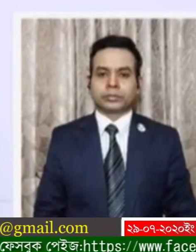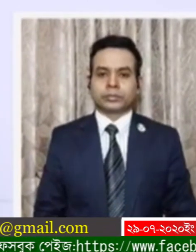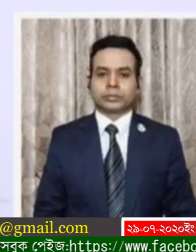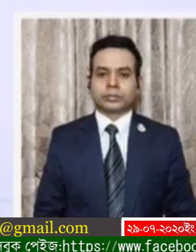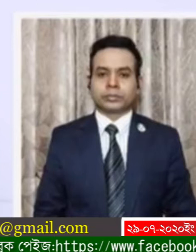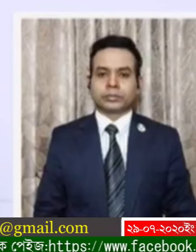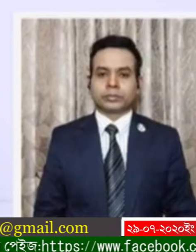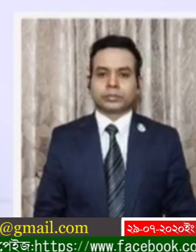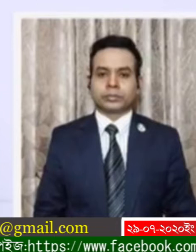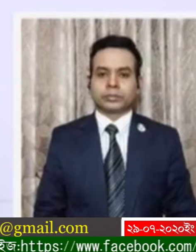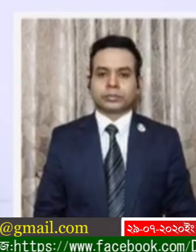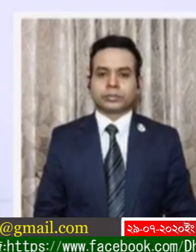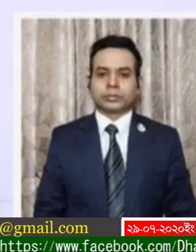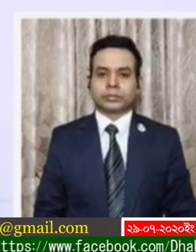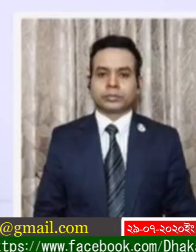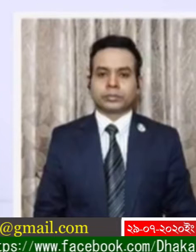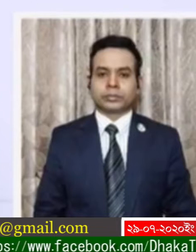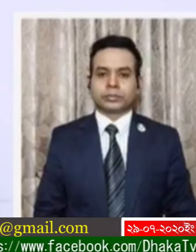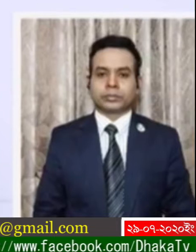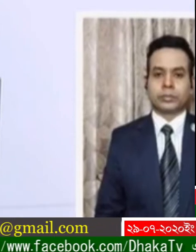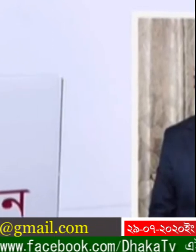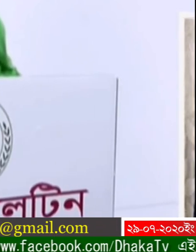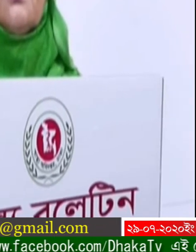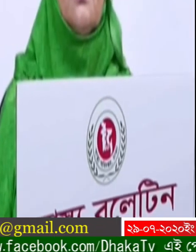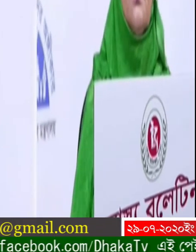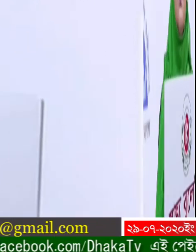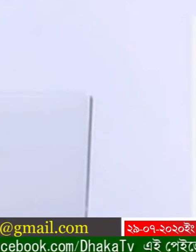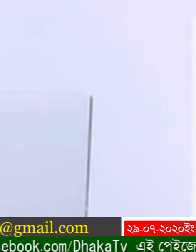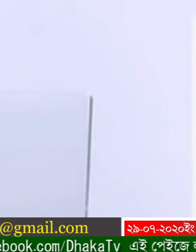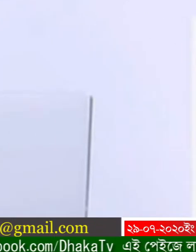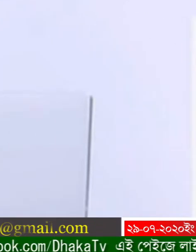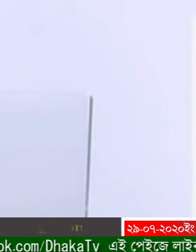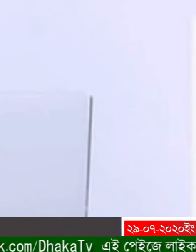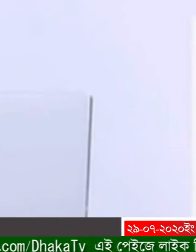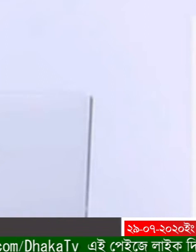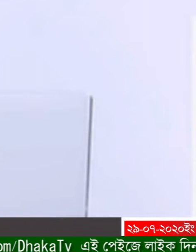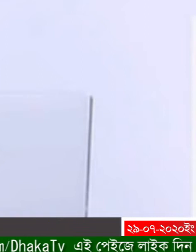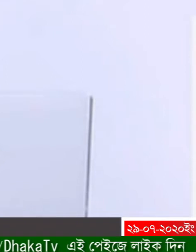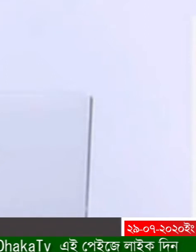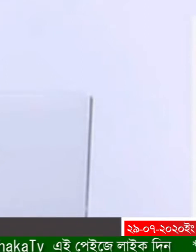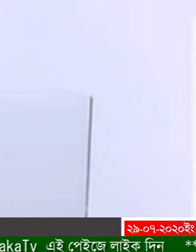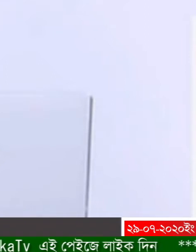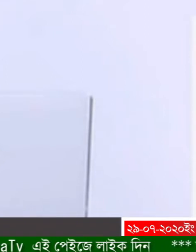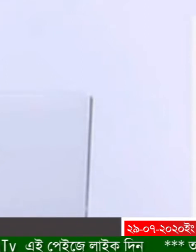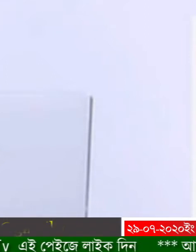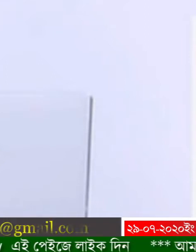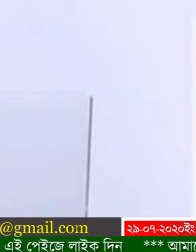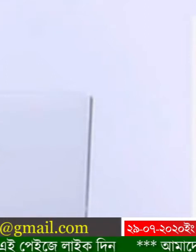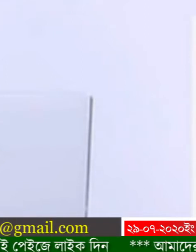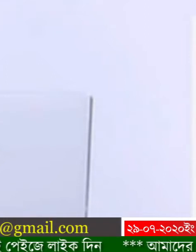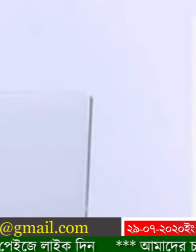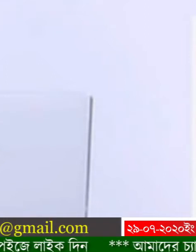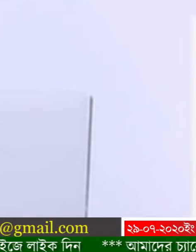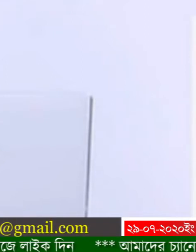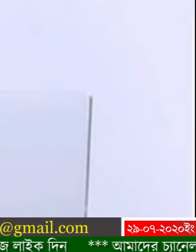24 ঘন্টায় 14,253টি নমুনা সংগ্রহ করা হয়েছে। পরীক্ষা করা হয় 14,127টি নমুনা। এ